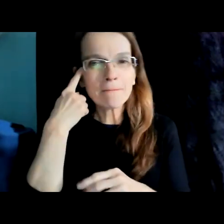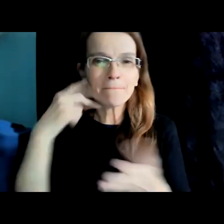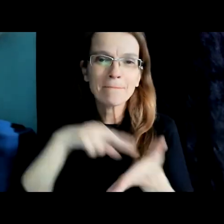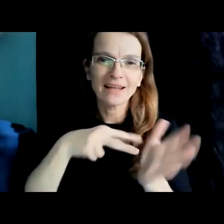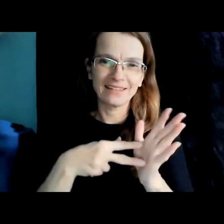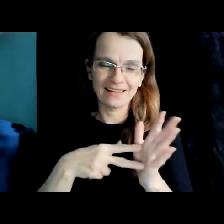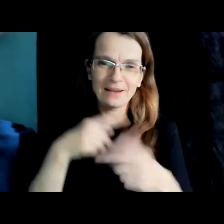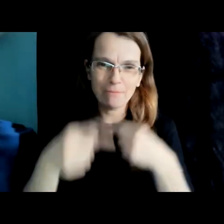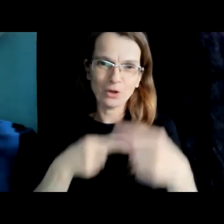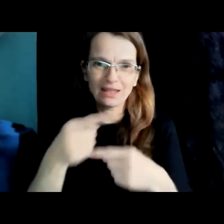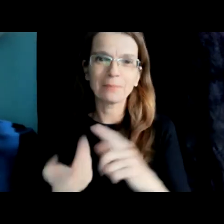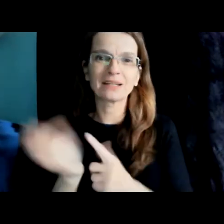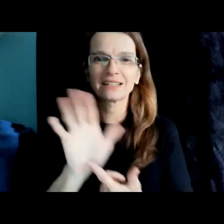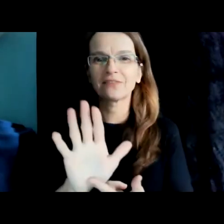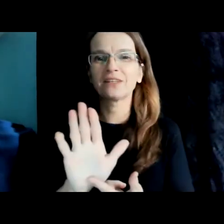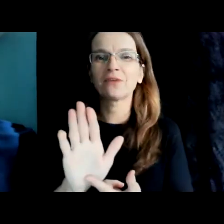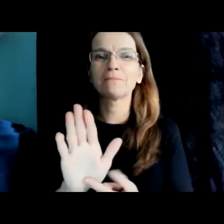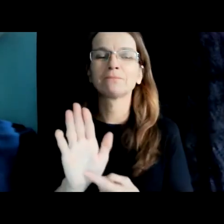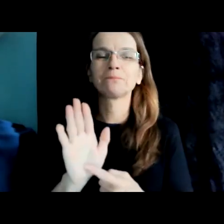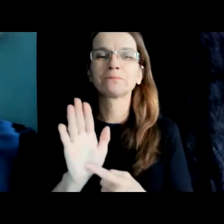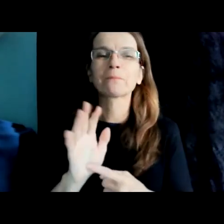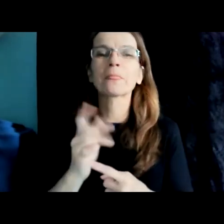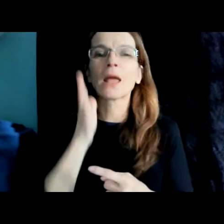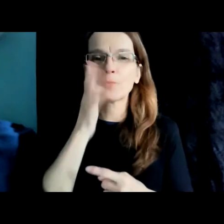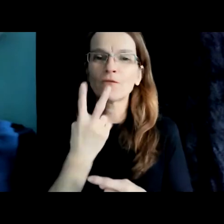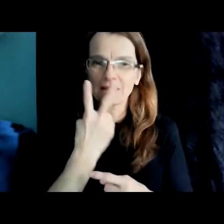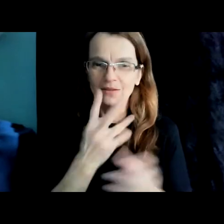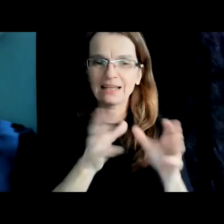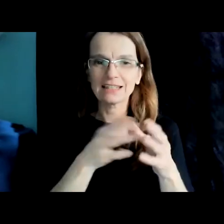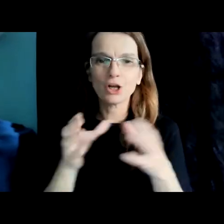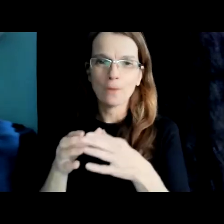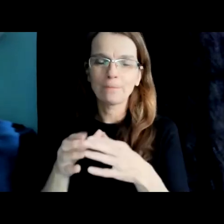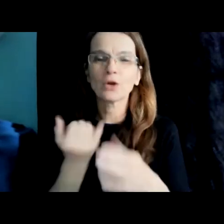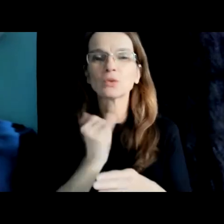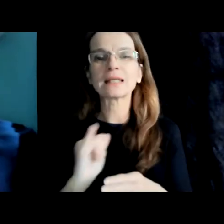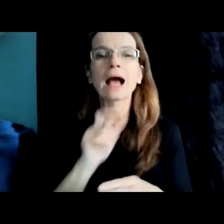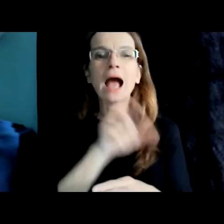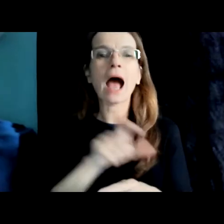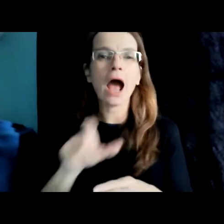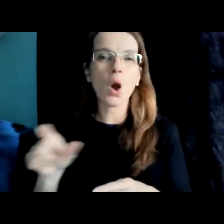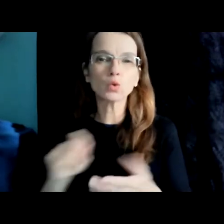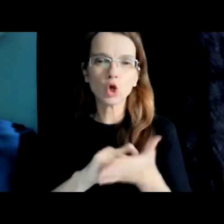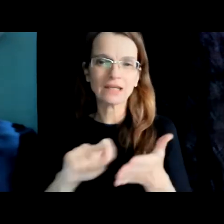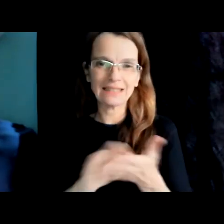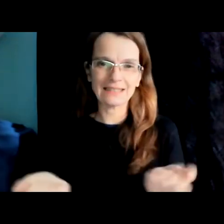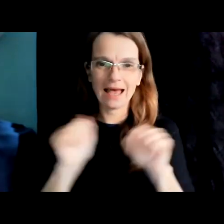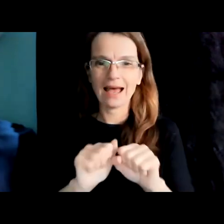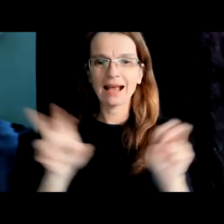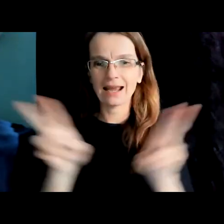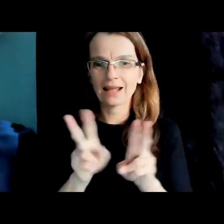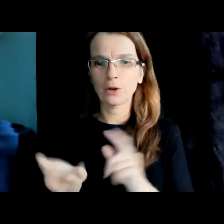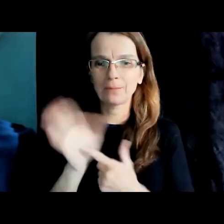predstavitev. Predstavitev bo potekala v dveh sklopih. Vsaka avtorica bo na kratko predstavila svojo